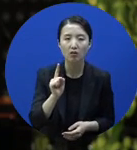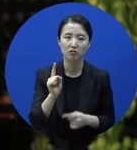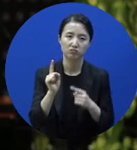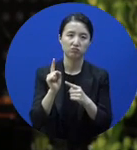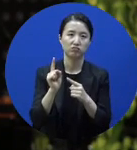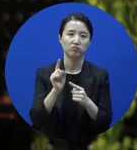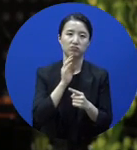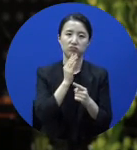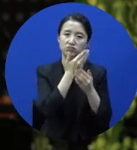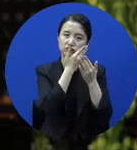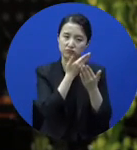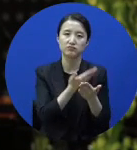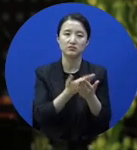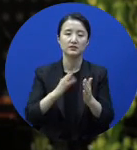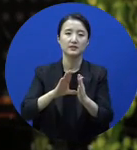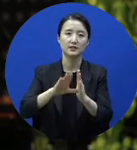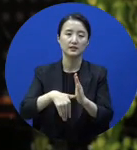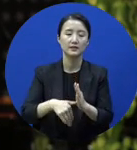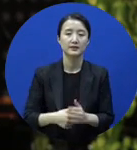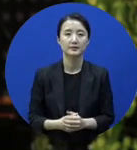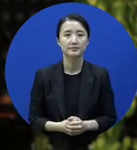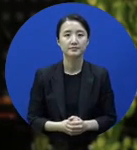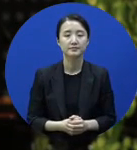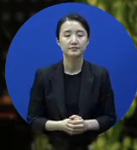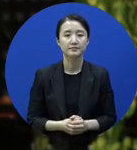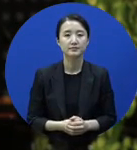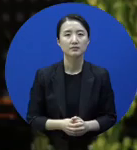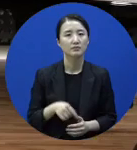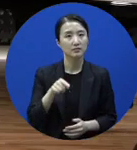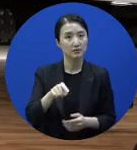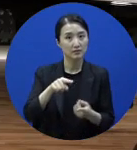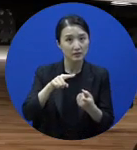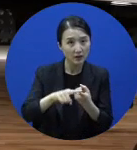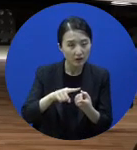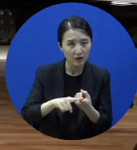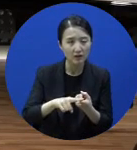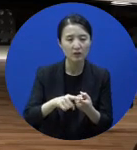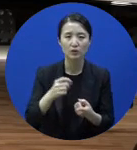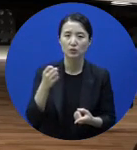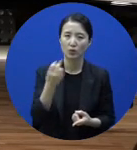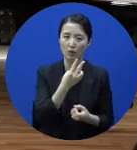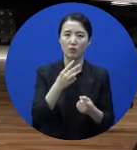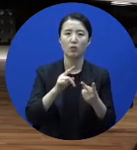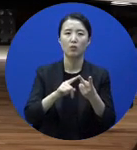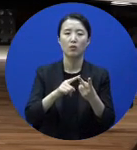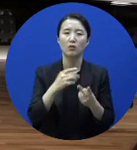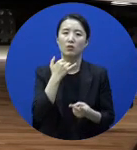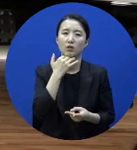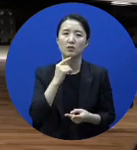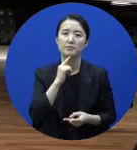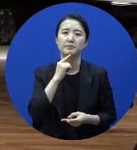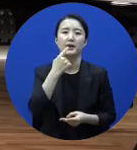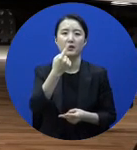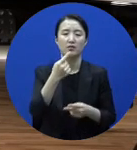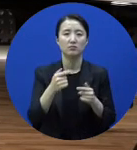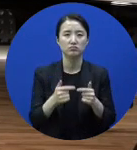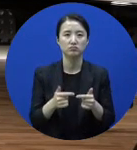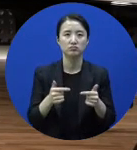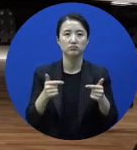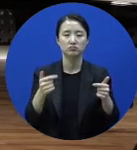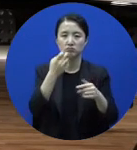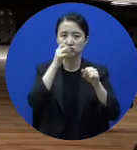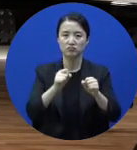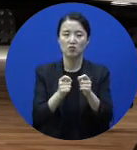있지만, 오랜 시간 동안 이야기를 많이 했던 것들입니다. 그리고 100세 시대에 대한 어떤 증가율 자체는 상당히 좀 높아가고 있는 걸좀볼 수가